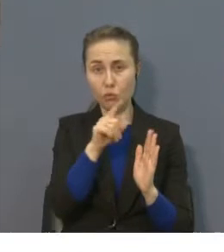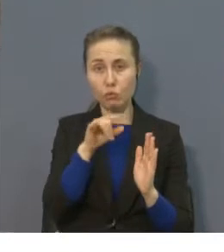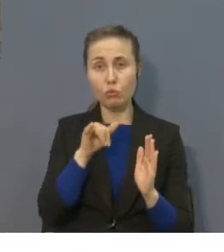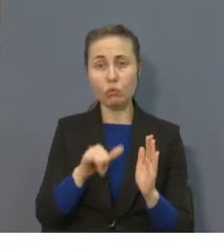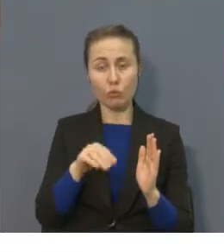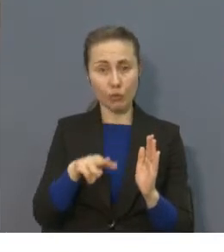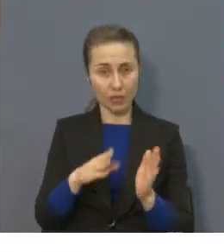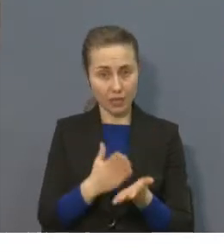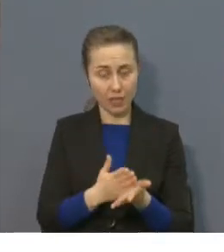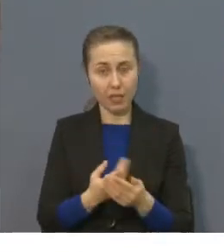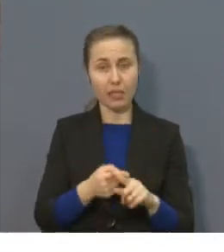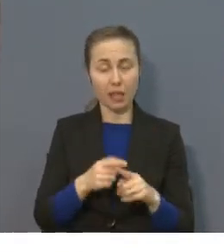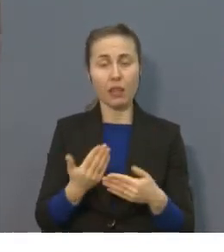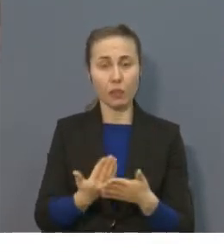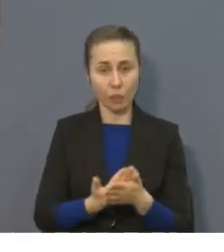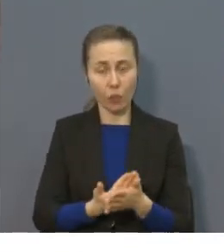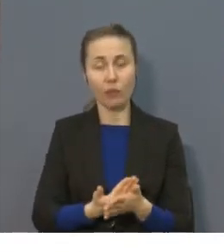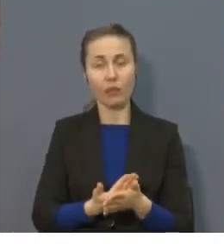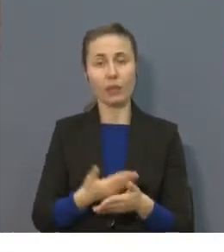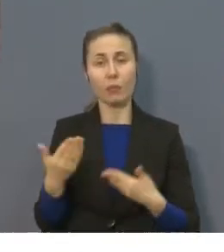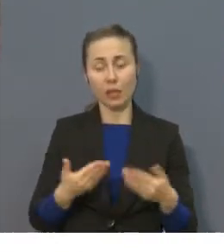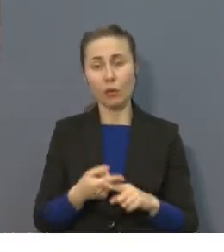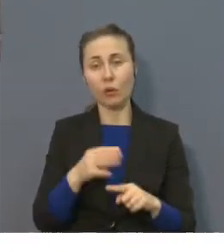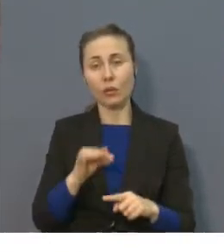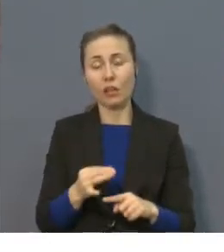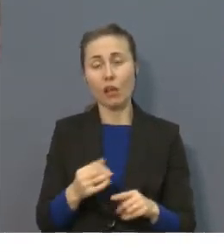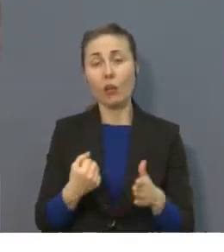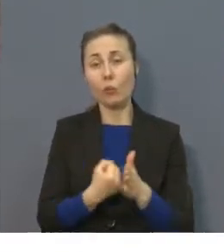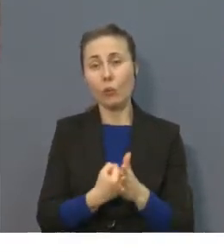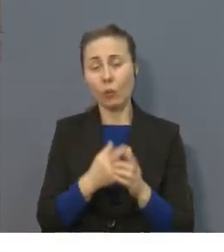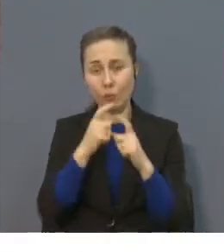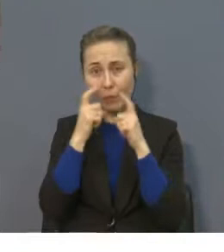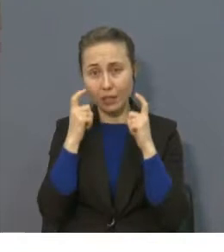сосын сол приложениялар арқылы біз